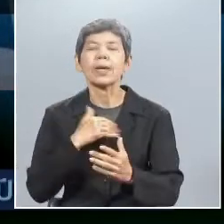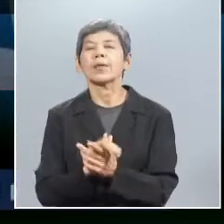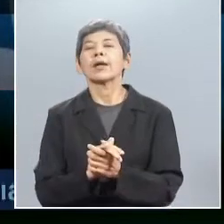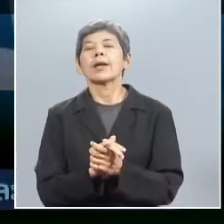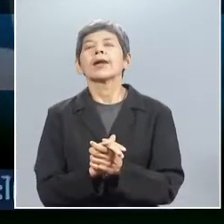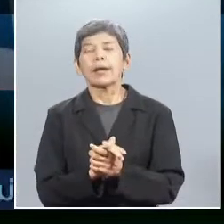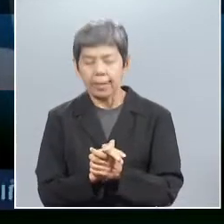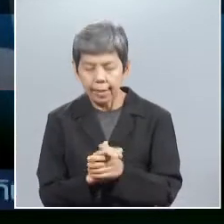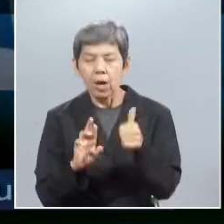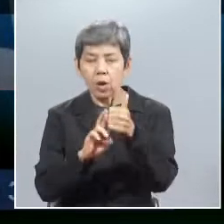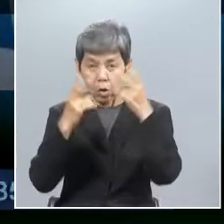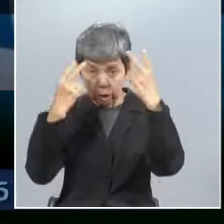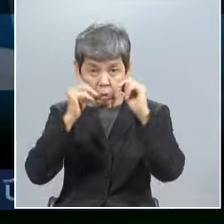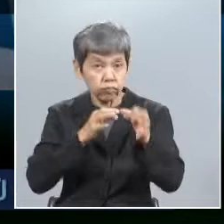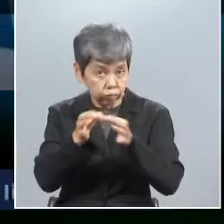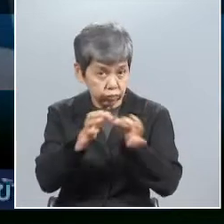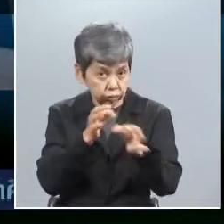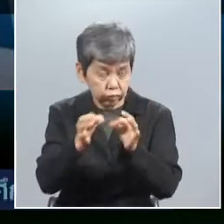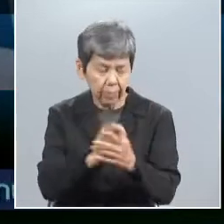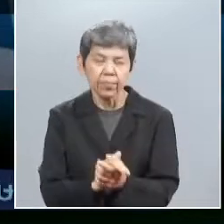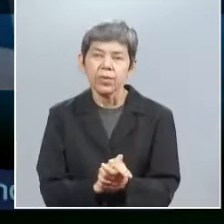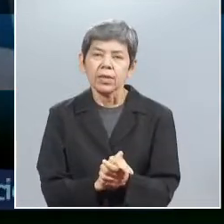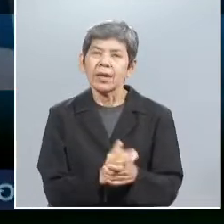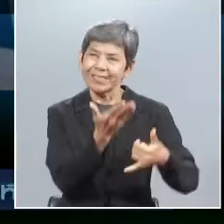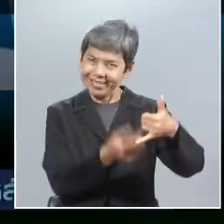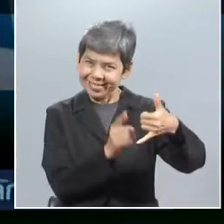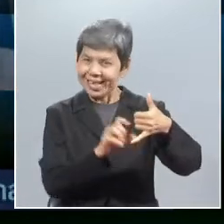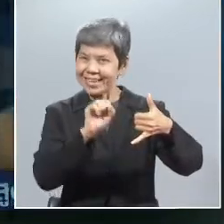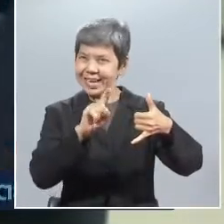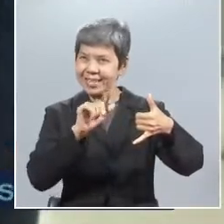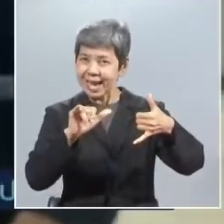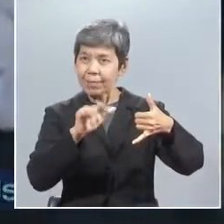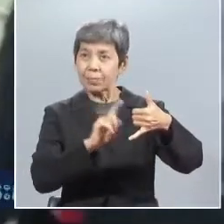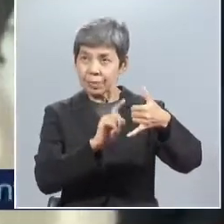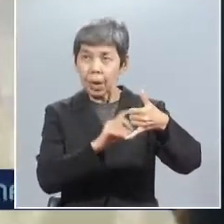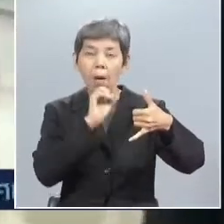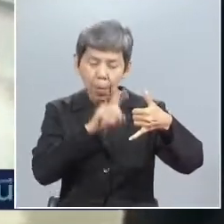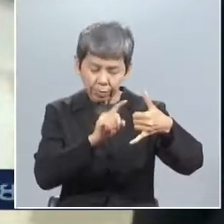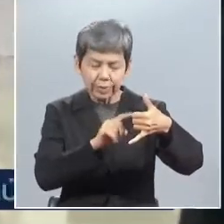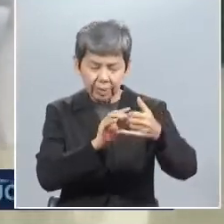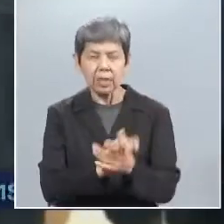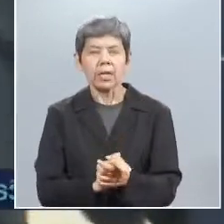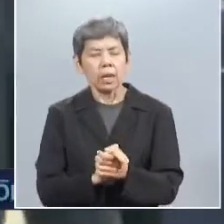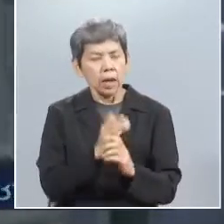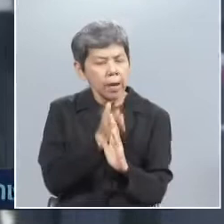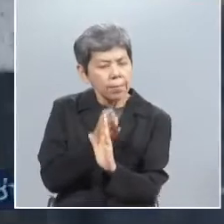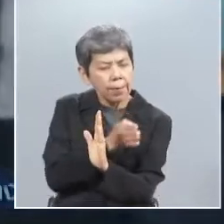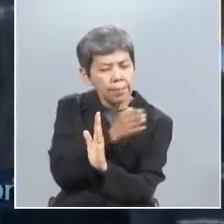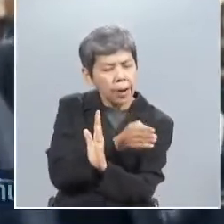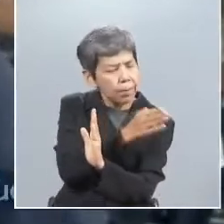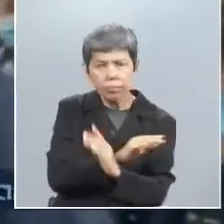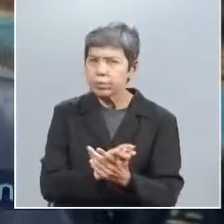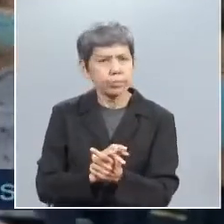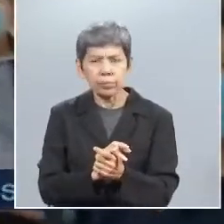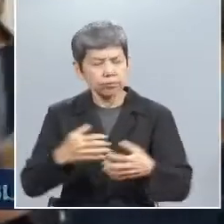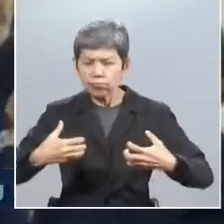คุณอนุทินบอกมาแบบนี้นะฮะส่วนคุณศักดิ์สยามนะครับคุณพิมพ์ก็บอกต่อนะบอกว่าหน้าไทม์ไลน์เนี่ยไม่ได้อยู่